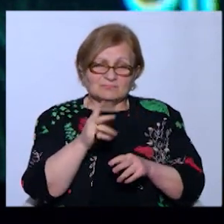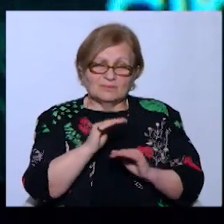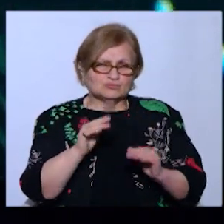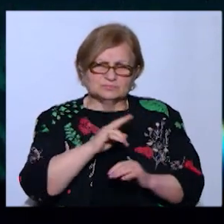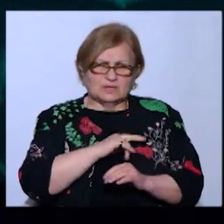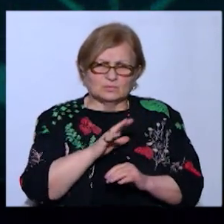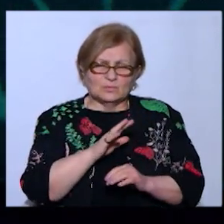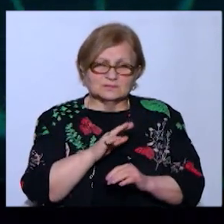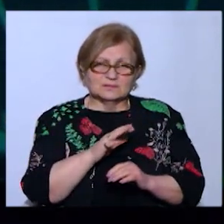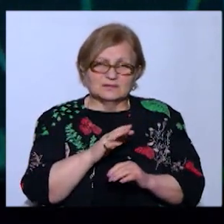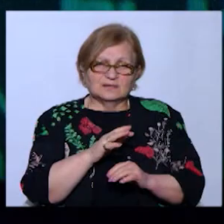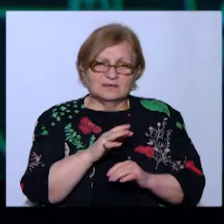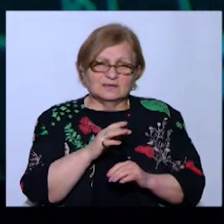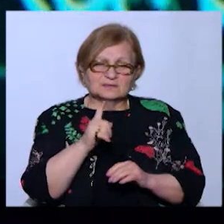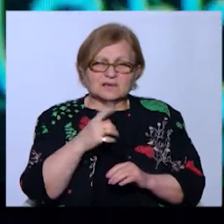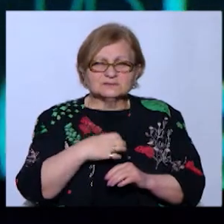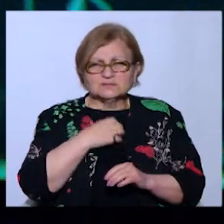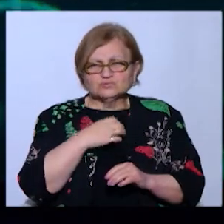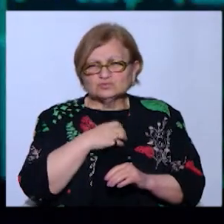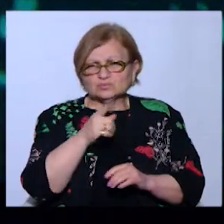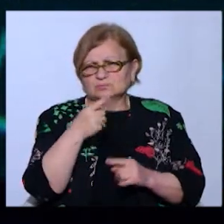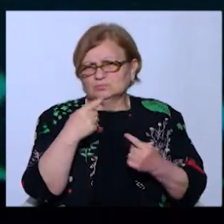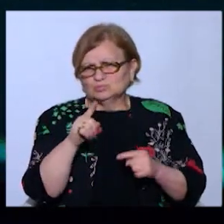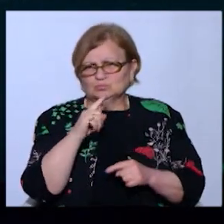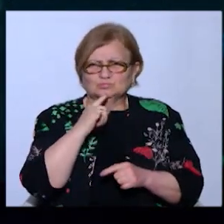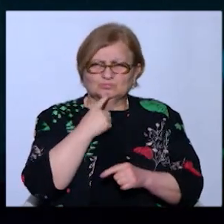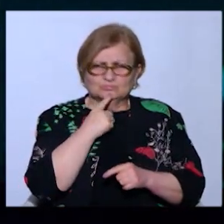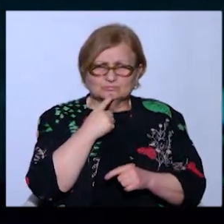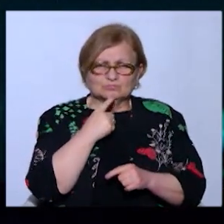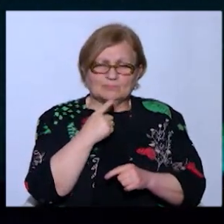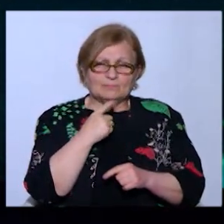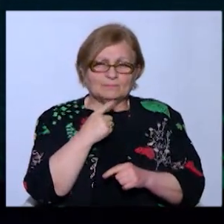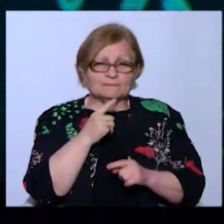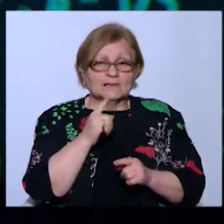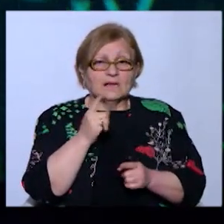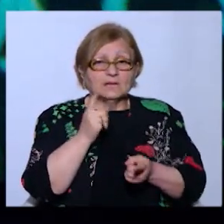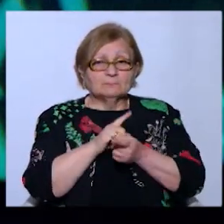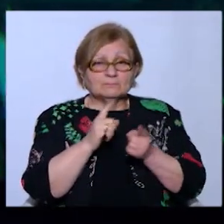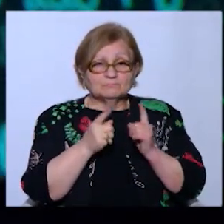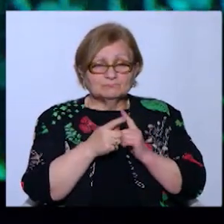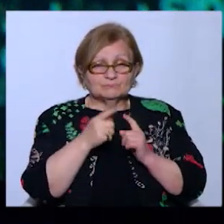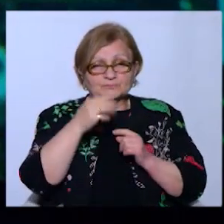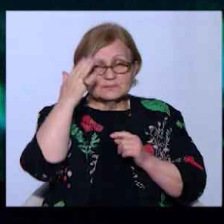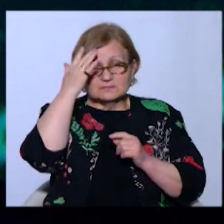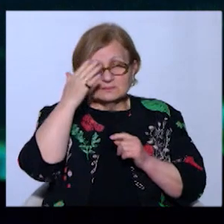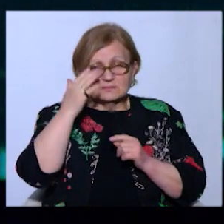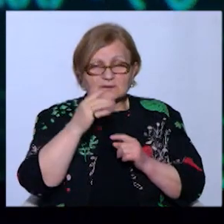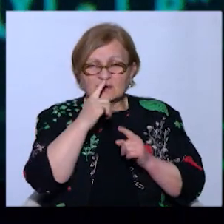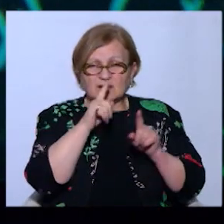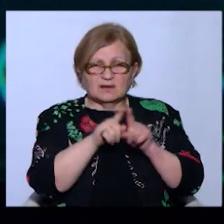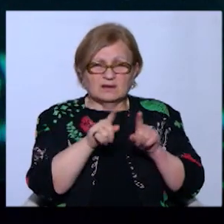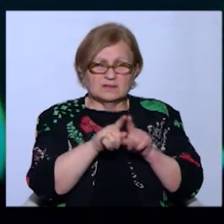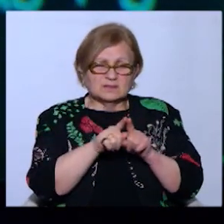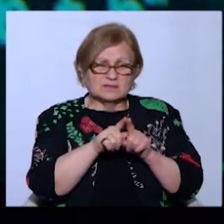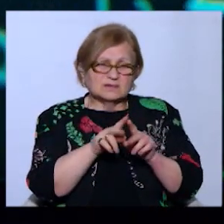ძირითადად ყველაზე არ ვამბობ, უფრო გაშინებთ თითქოს და გგონიათ რომ უკვე გართულდა. თუმცა, მოდით აბა იდეებზე იფიქრეთ. იგივე